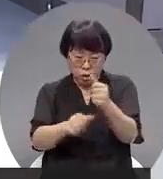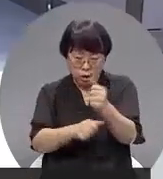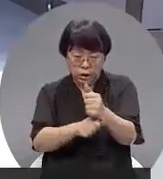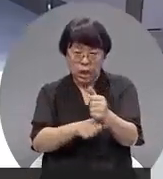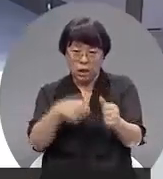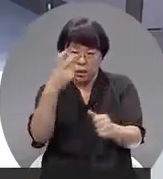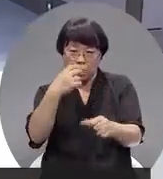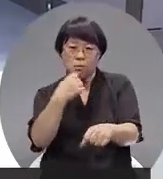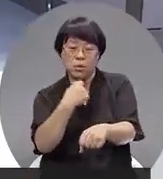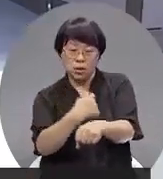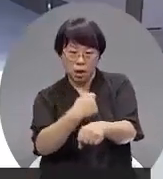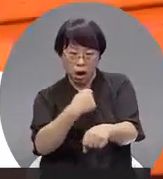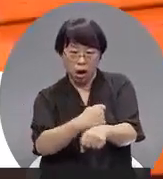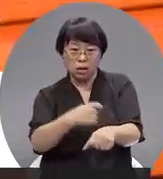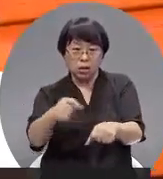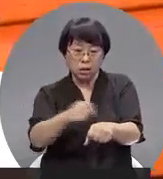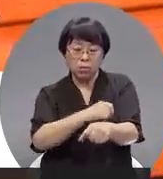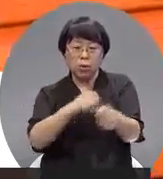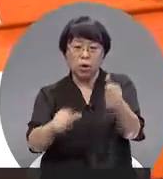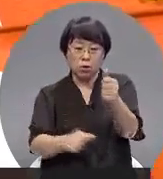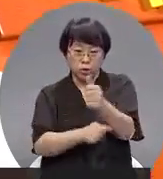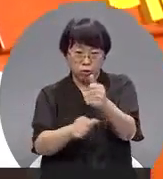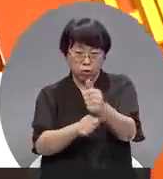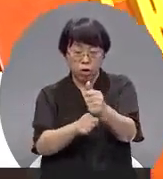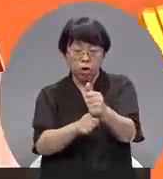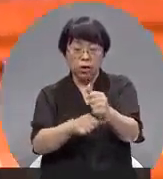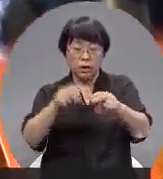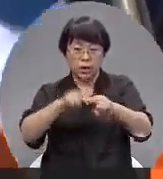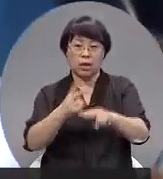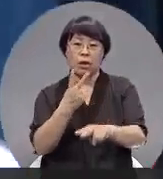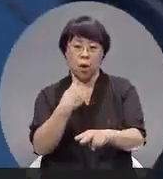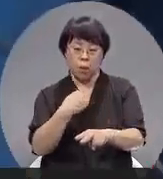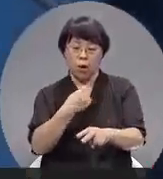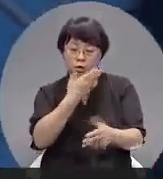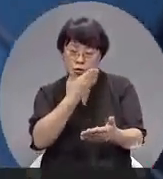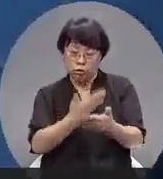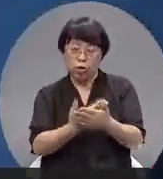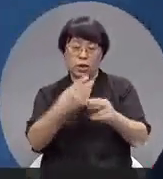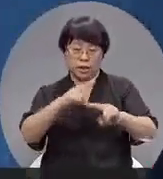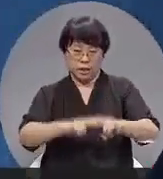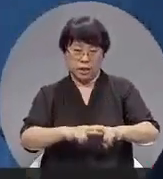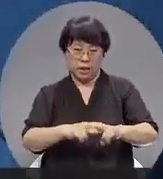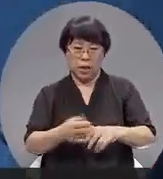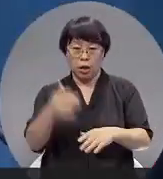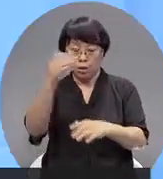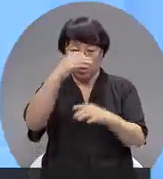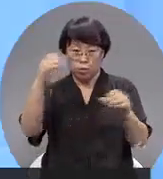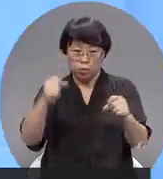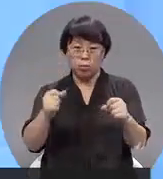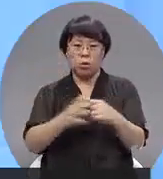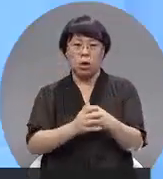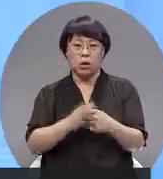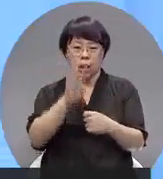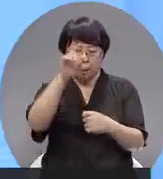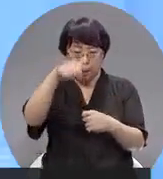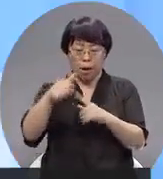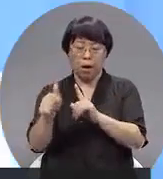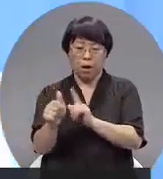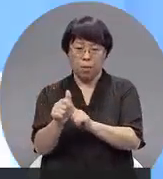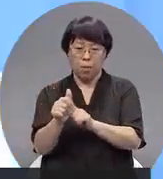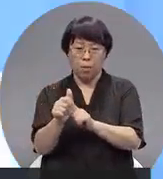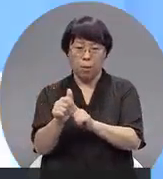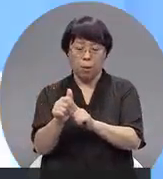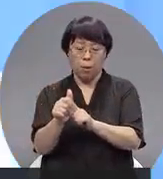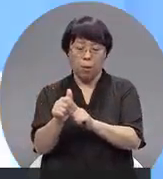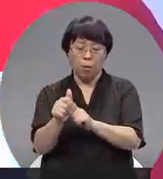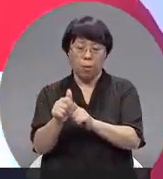조지 깡 와 특별 위원장도 겸하는 유지 깁니다 중국에선 민정당 시절 박준병 의원 이후 첫